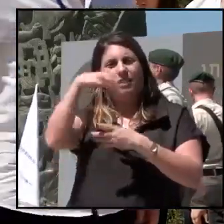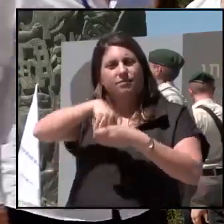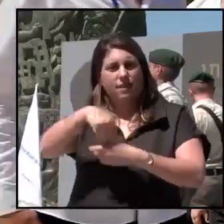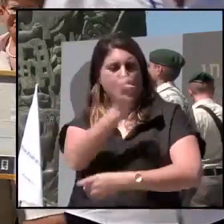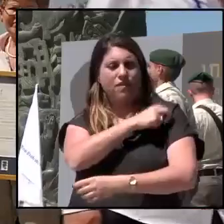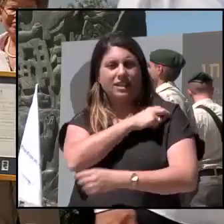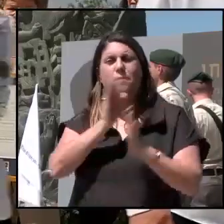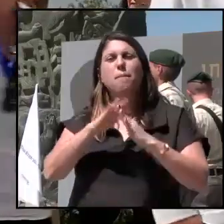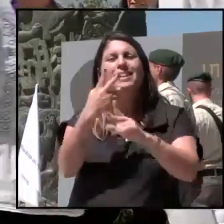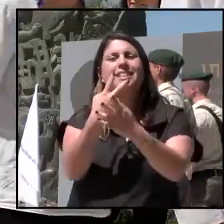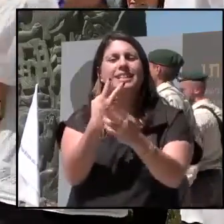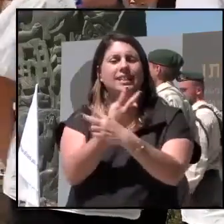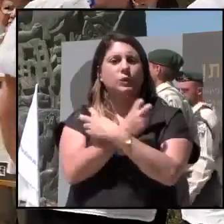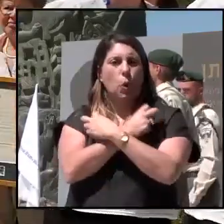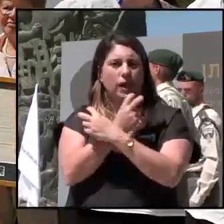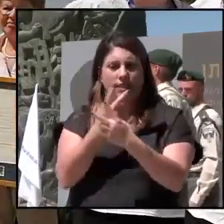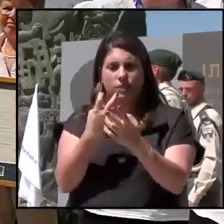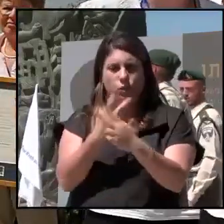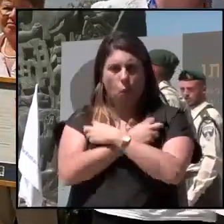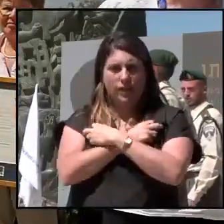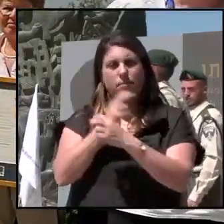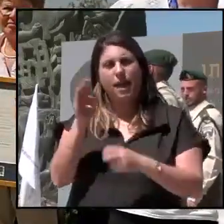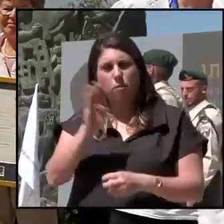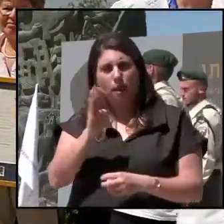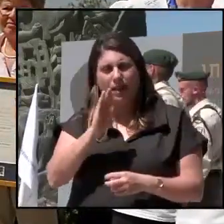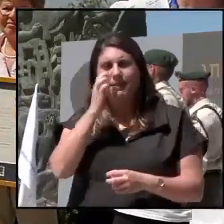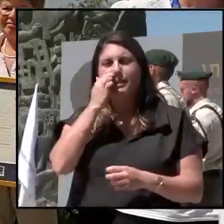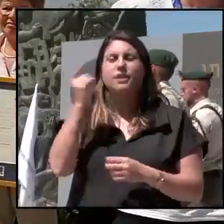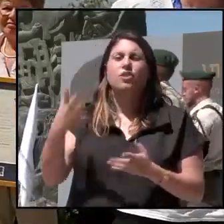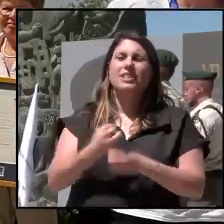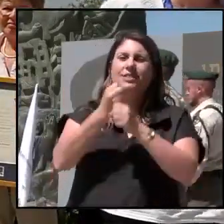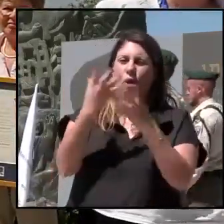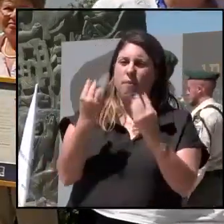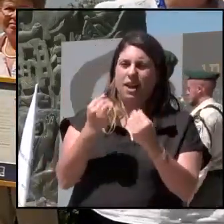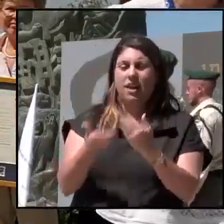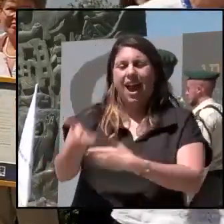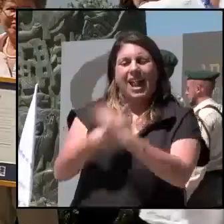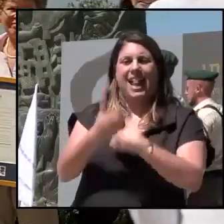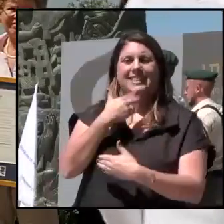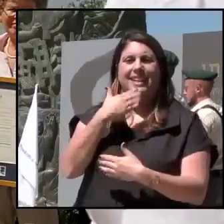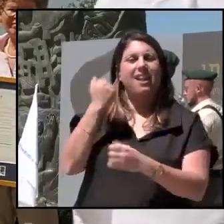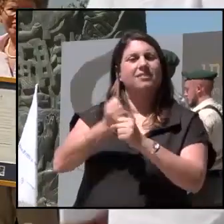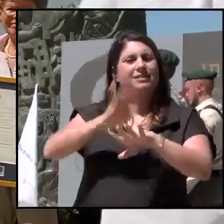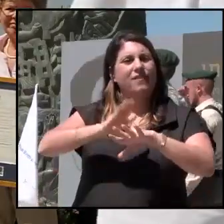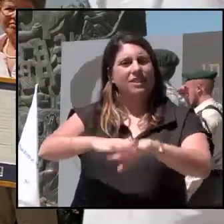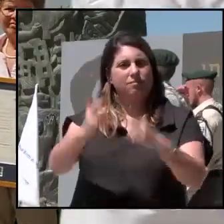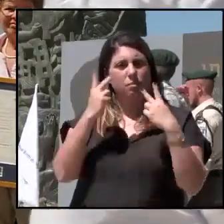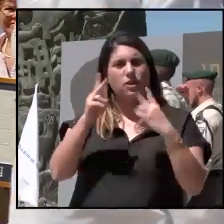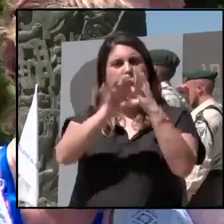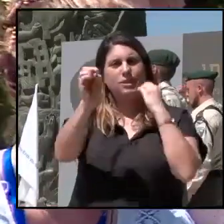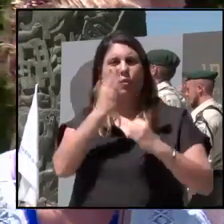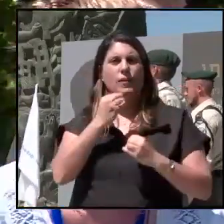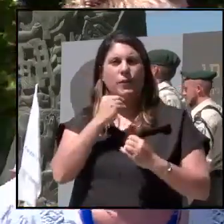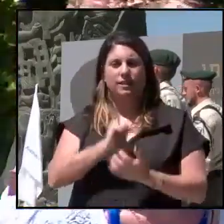בית הזכוכית בבודפסט, שם ניצלו רבים לאחר שעלה לארץ ושימש בתפקידים בכירים בסוכנות